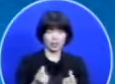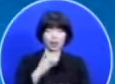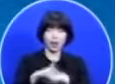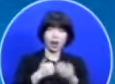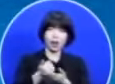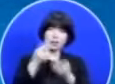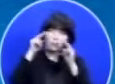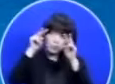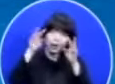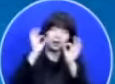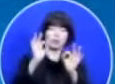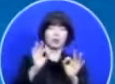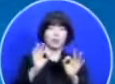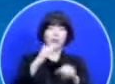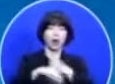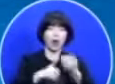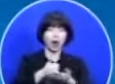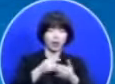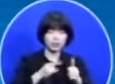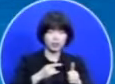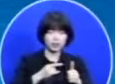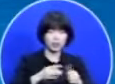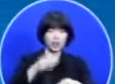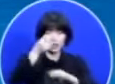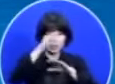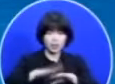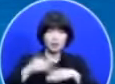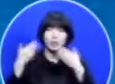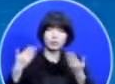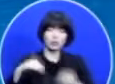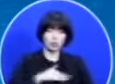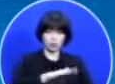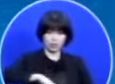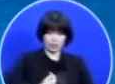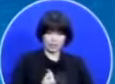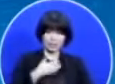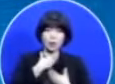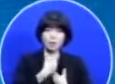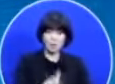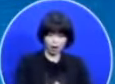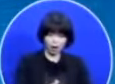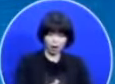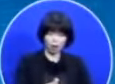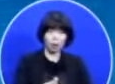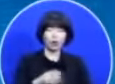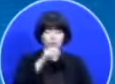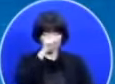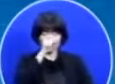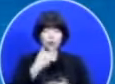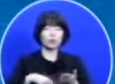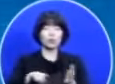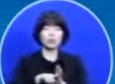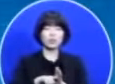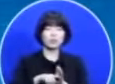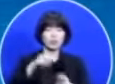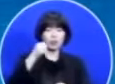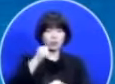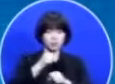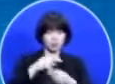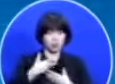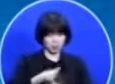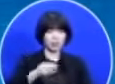바라보고 하나님께 예배드리는 우리 자신이 편안하고 조기를 위해서 의자를 만들 이유가 없었던 거죠